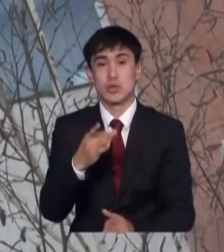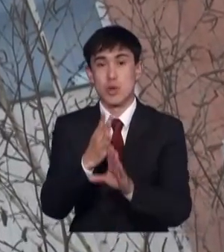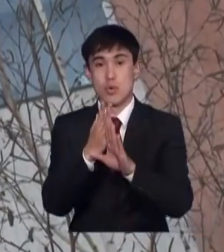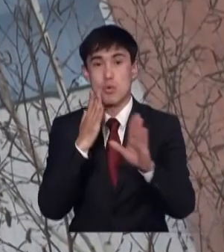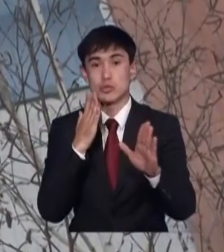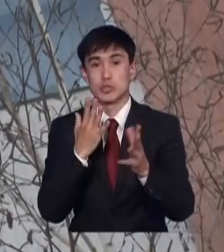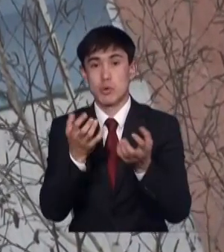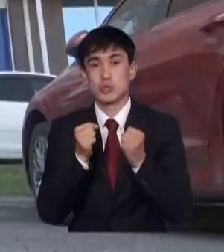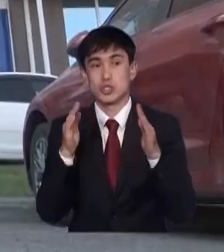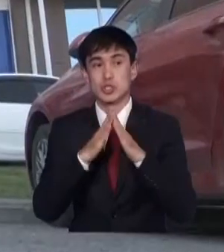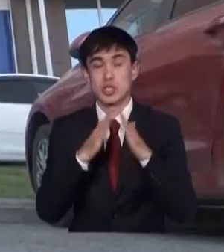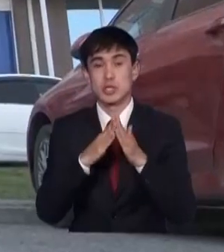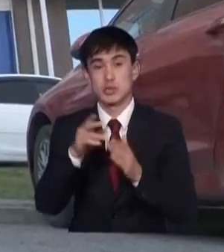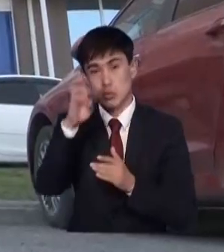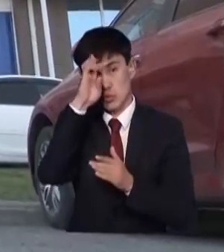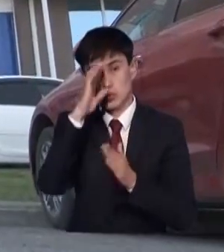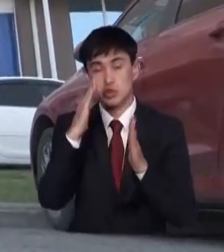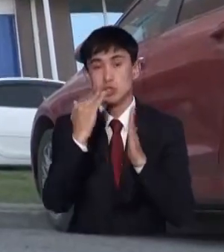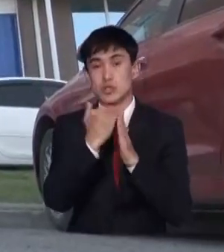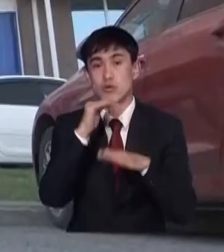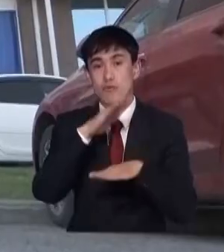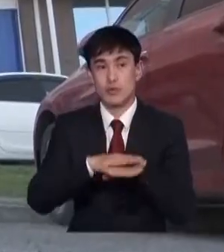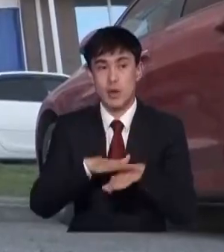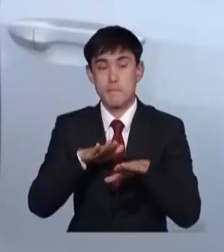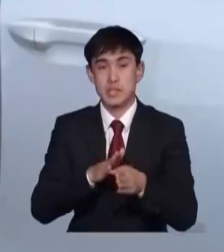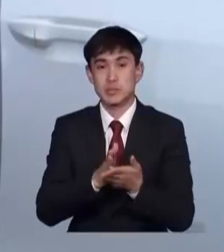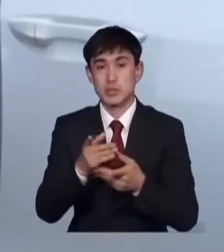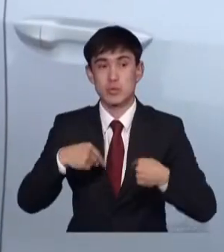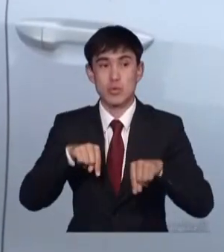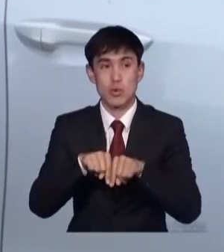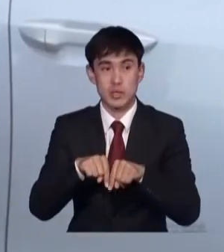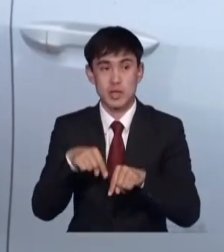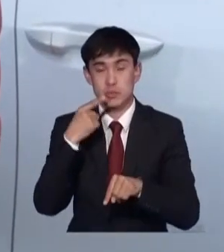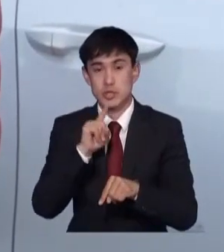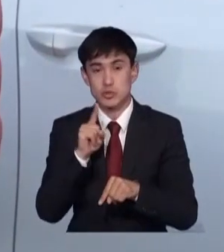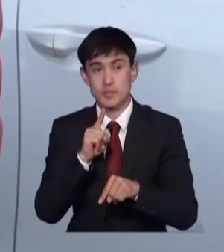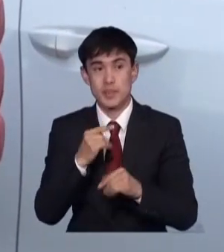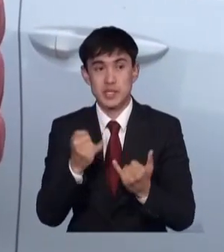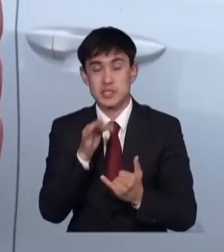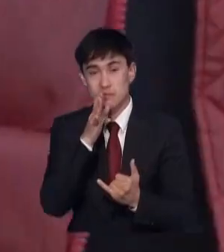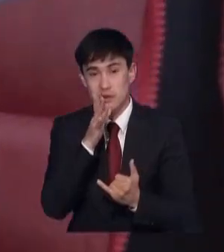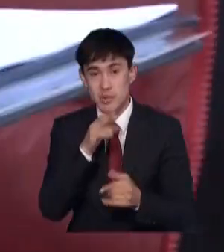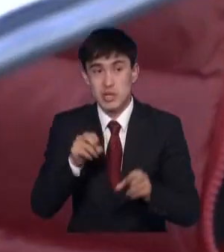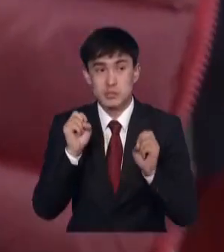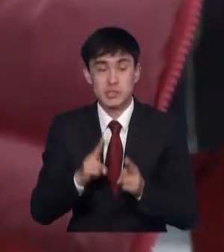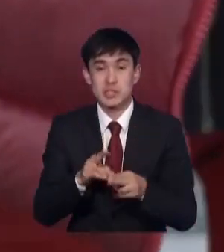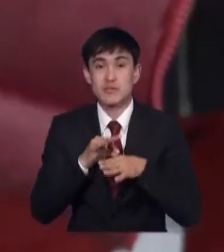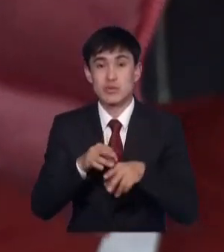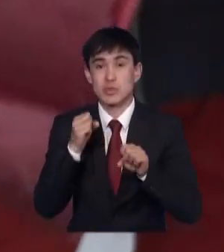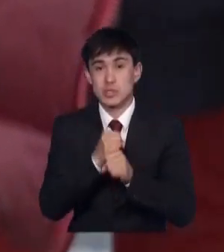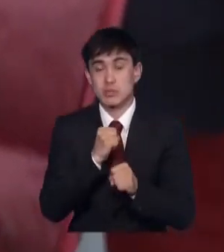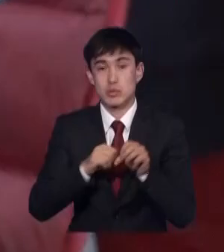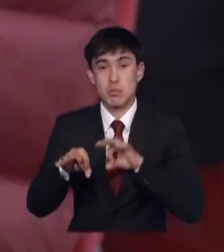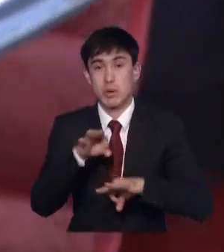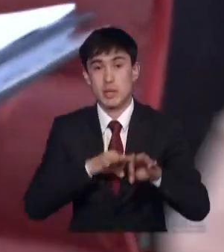очереди на получении жилья из государственного жилищного фонда местные исполнительные органы отмечают что в настоящее время специалистами ведётся разработка